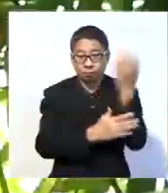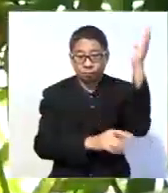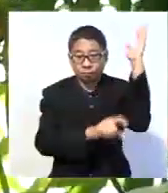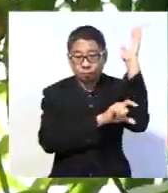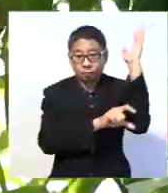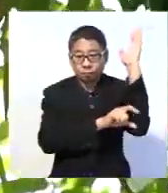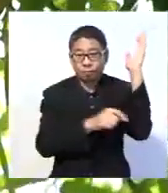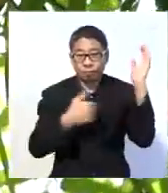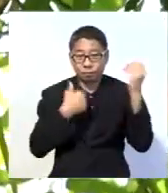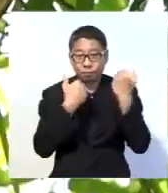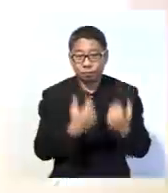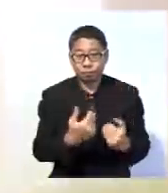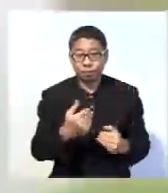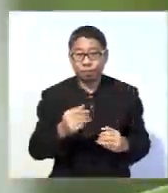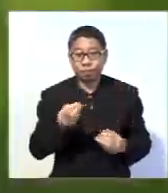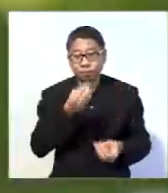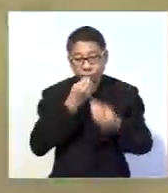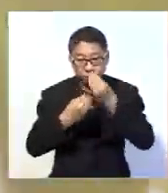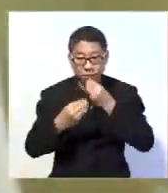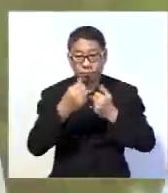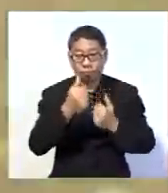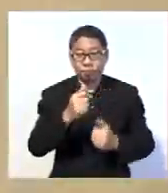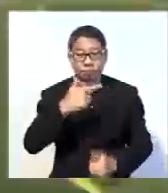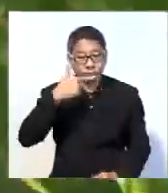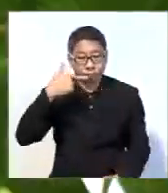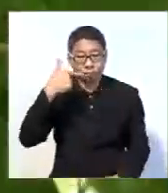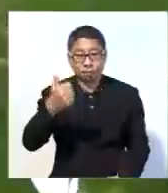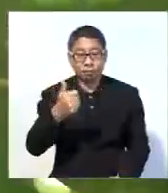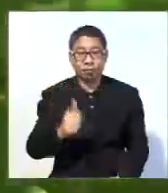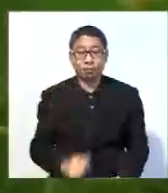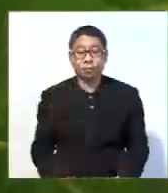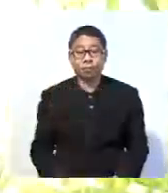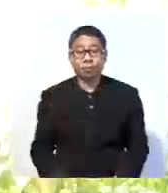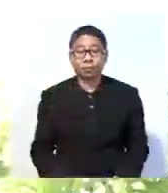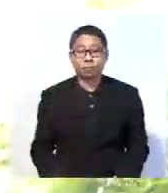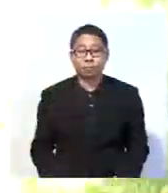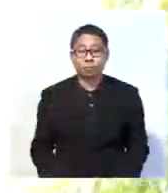ไผ่สร้างหม่นที่สามารถรับประทานได้แล้วก็มีรสชาติไม่ขมด้วย ค่ะ